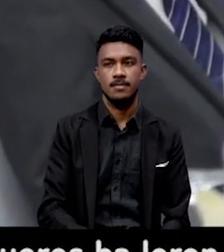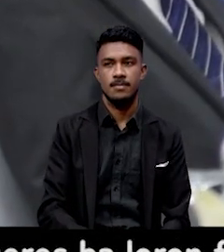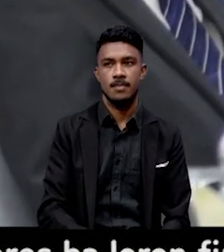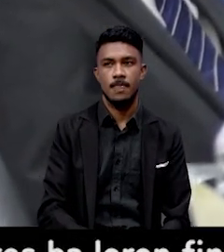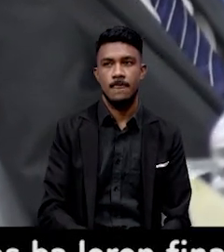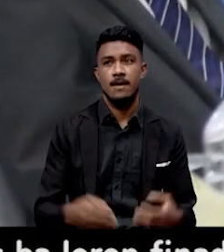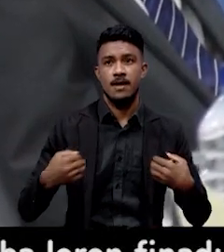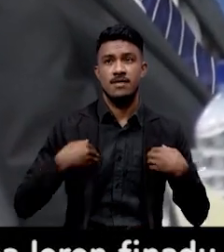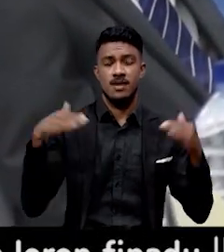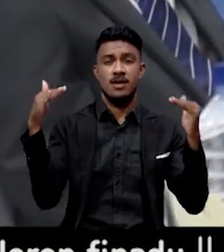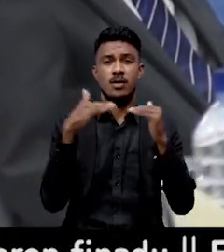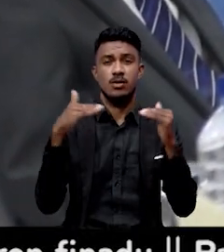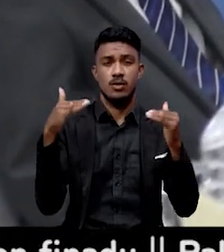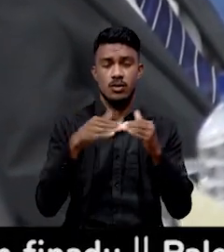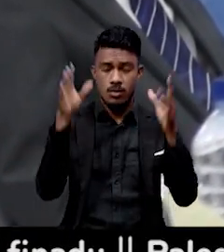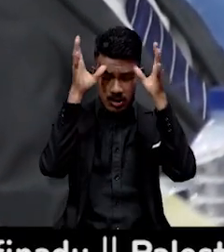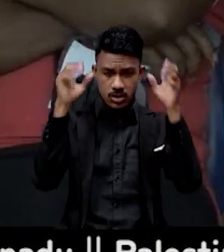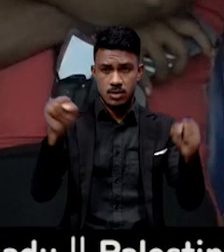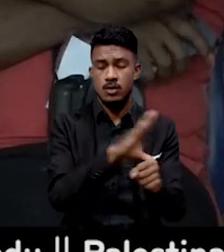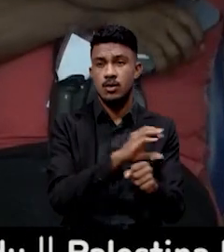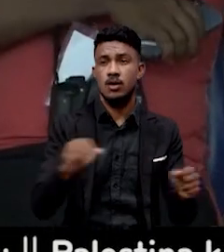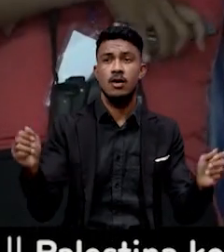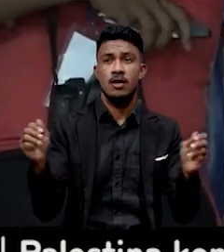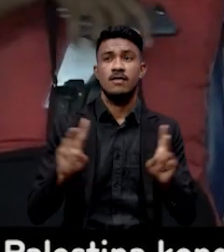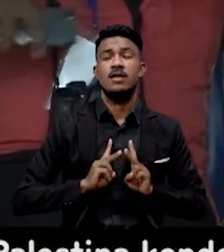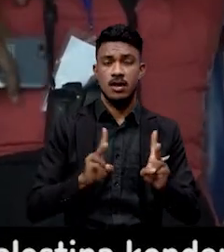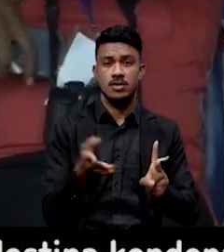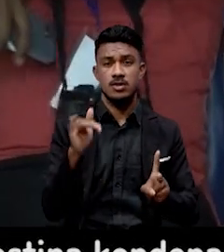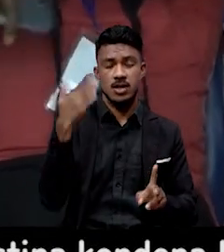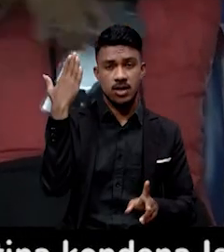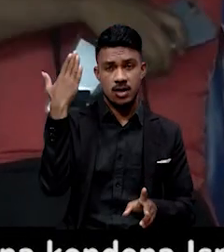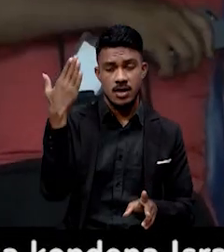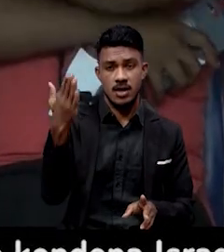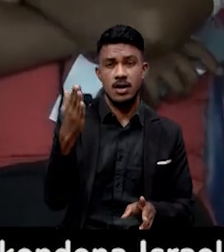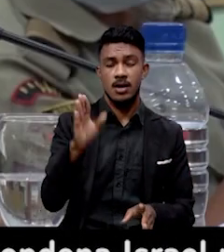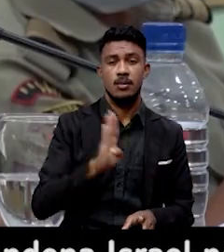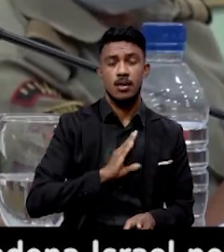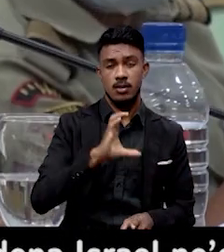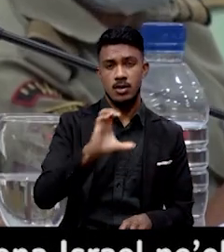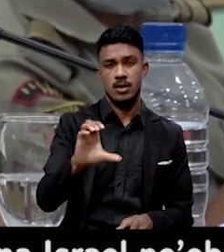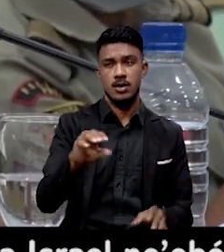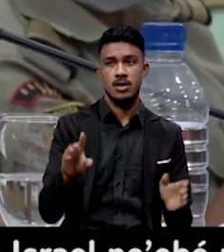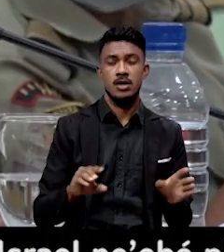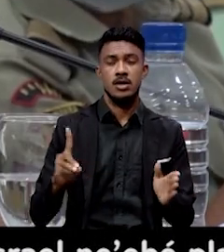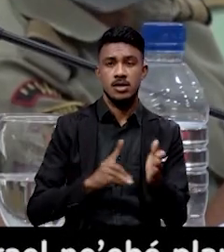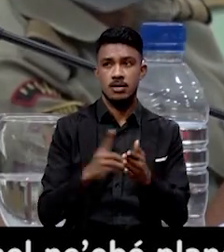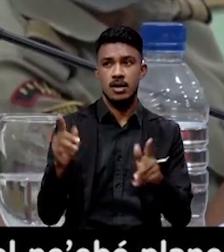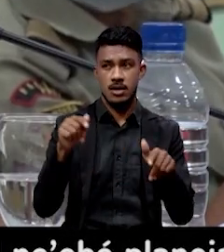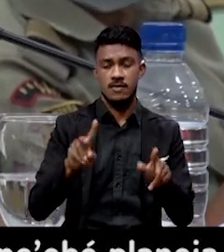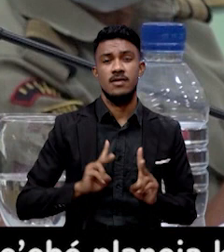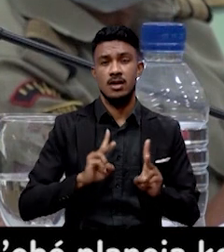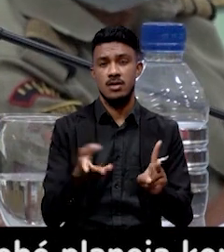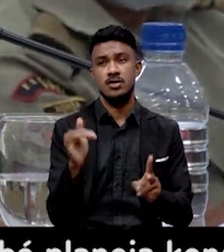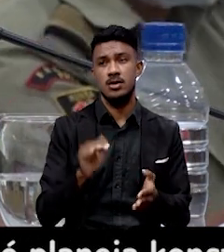Ia encontro presidente republika o veterano sira ia salão centro convenção bocau semana ne veterano sira exige ba